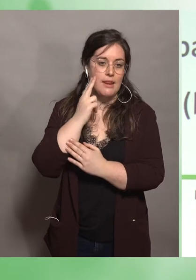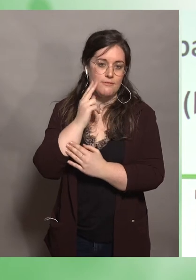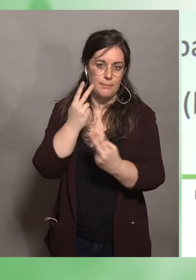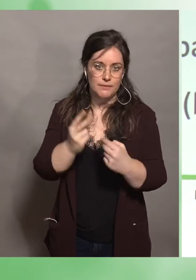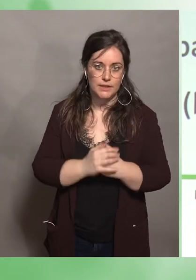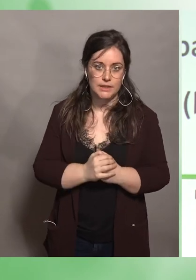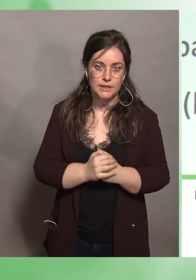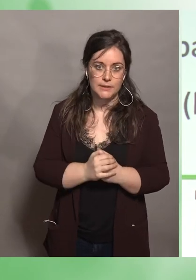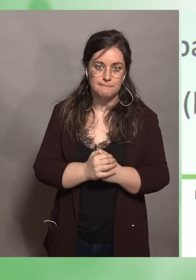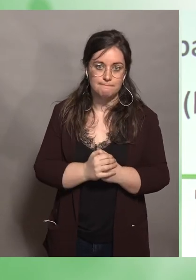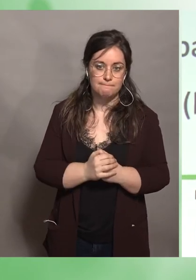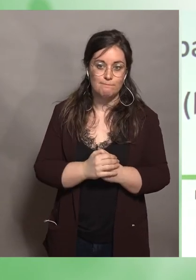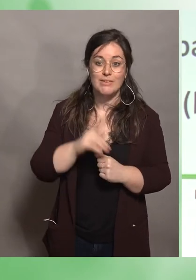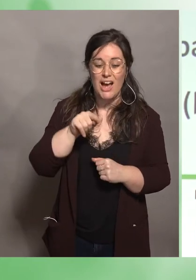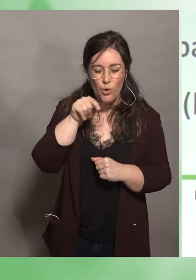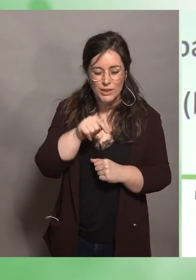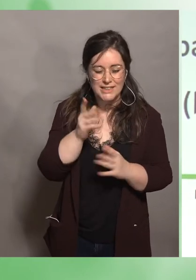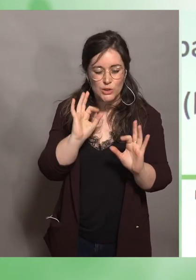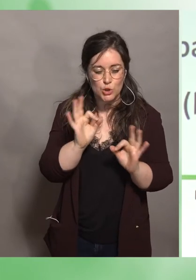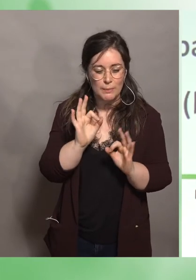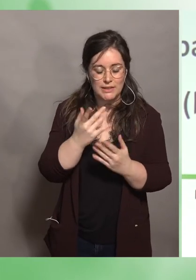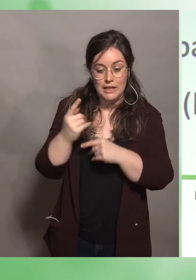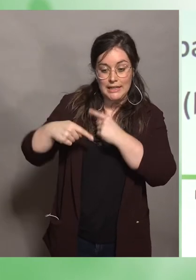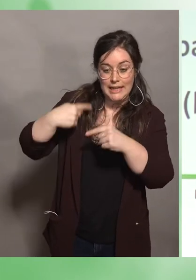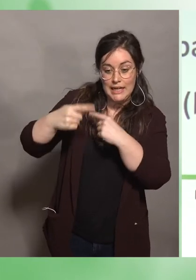sind. Also wir haben auch diesen speziellen